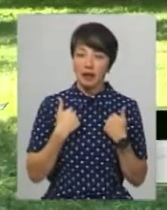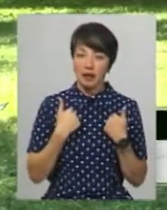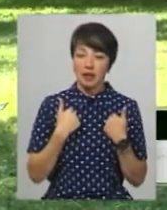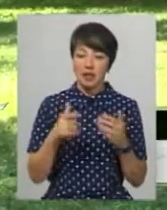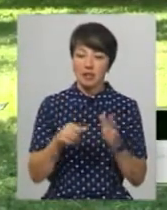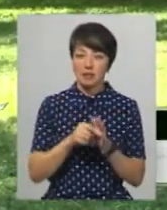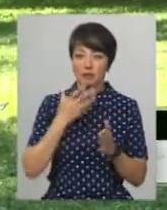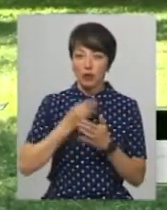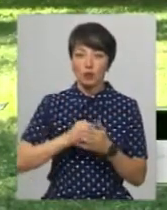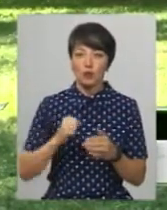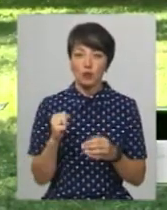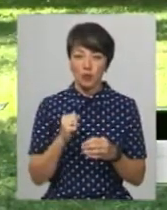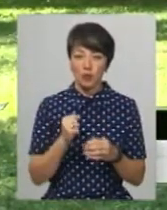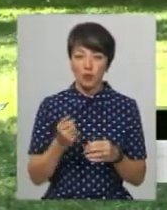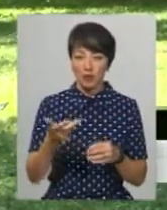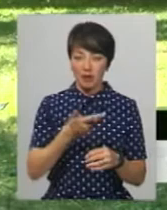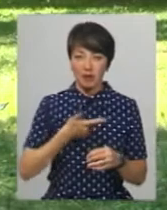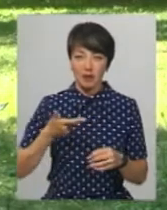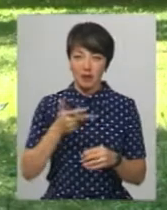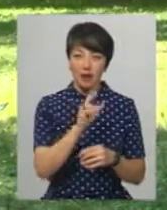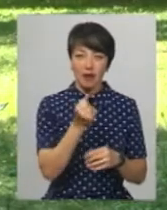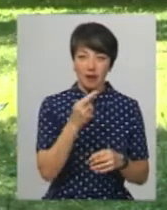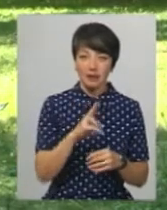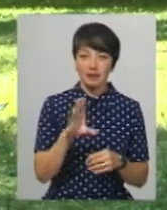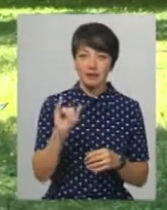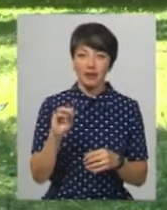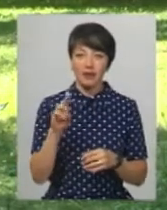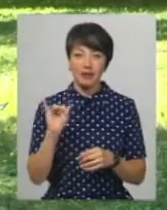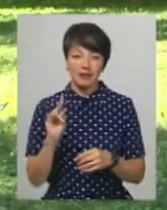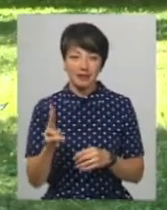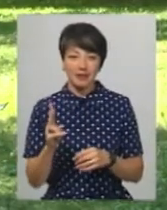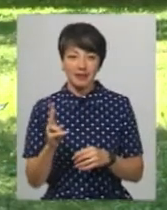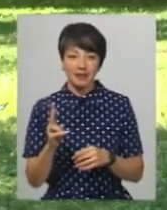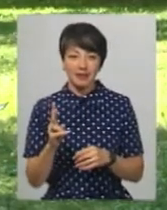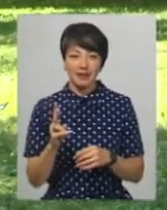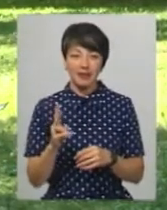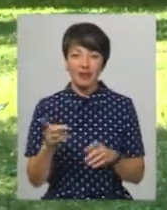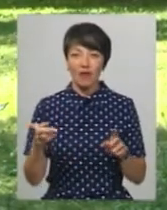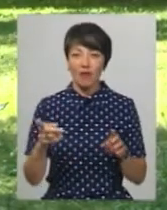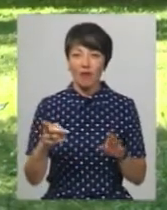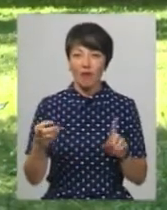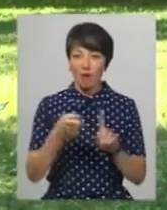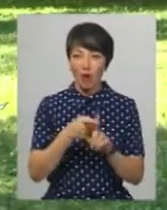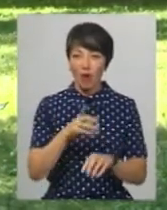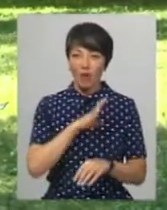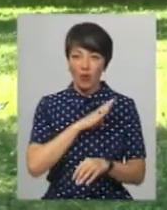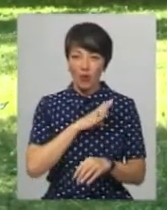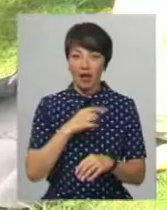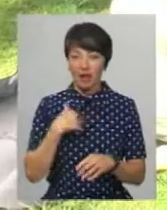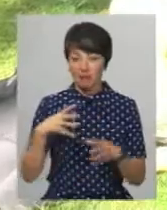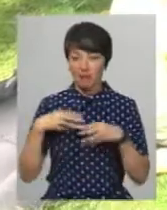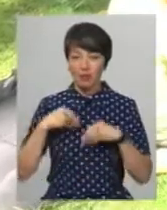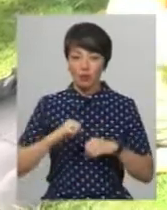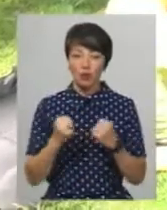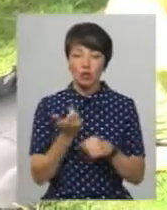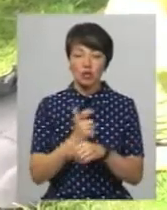своїм другом Святиком і Катею. Катя тащила на воротах багато голів, а я забивав своїм другом багато.